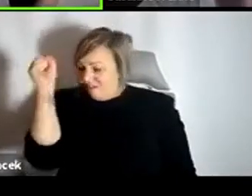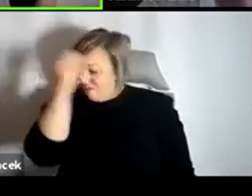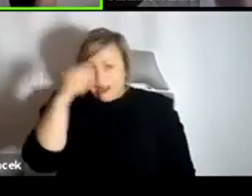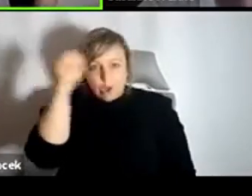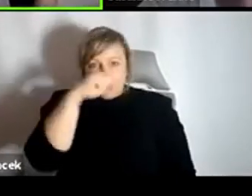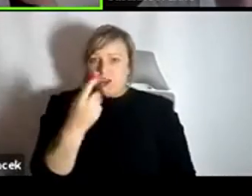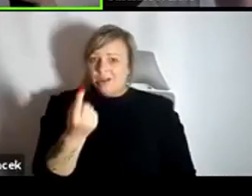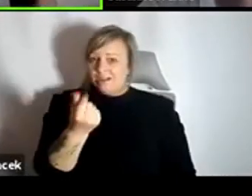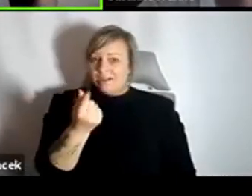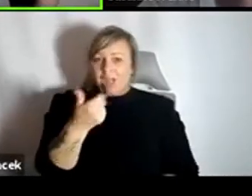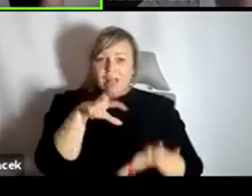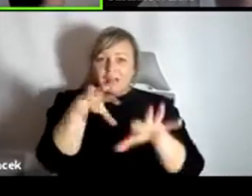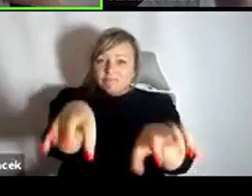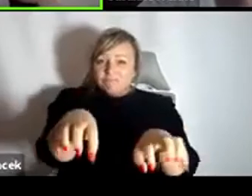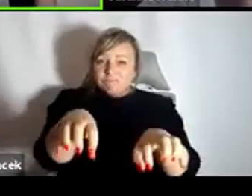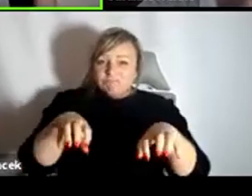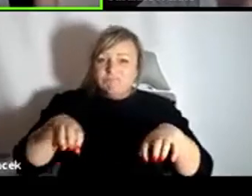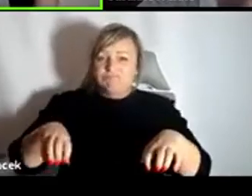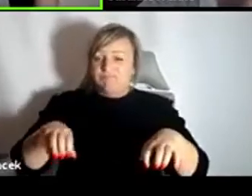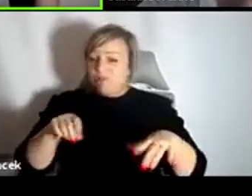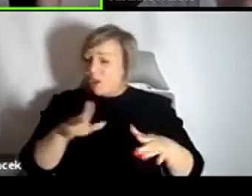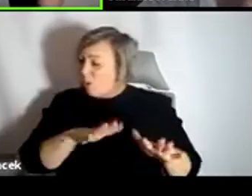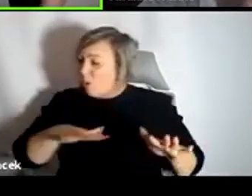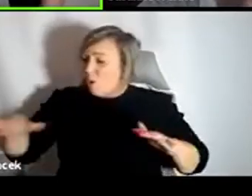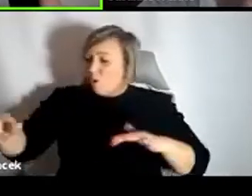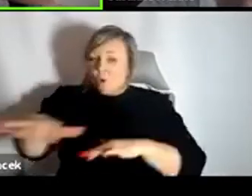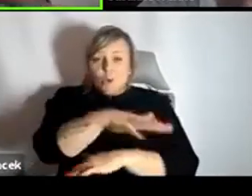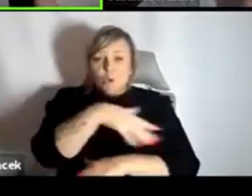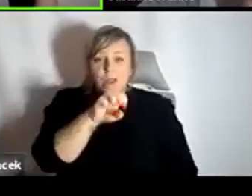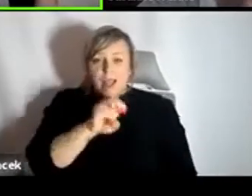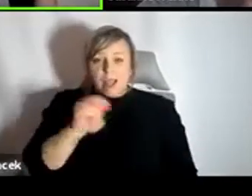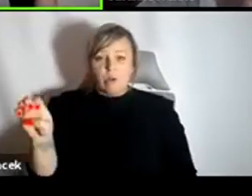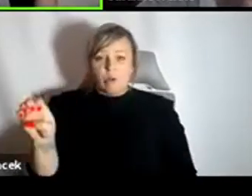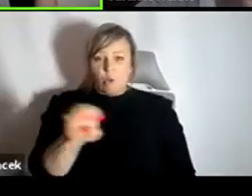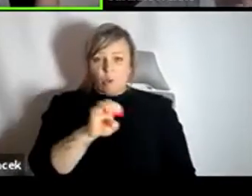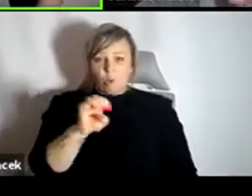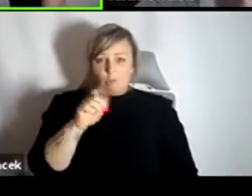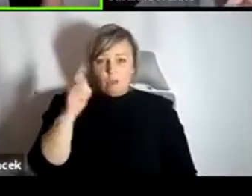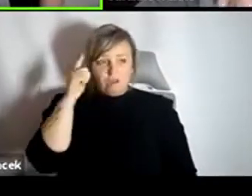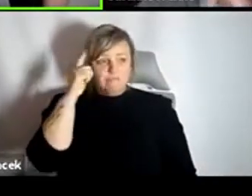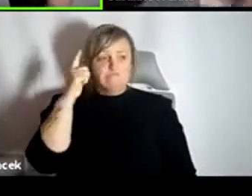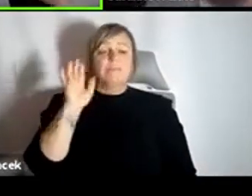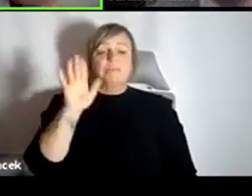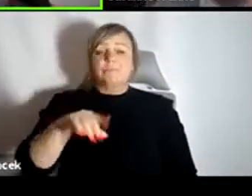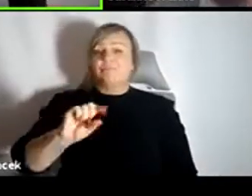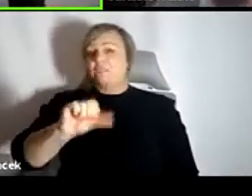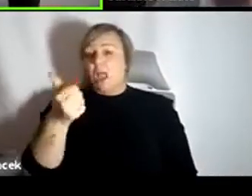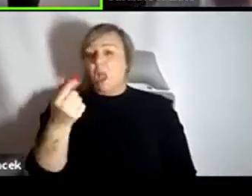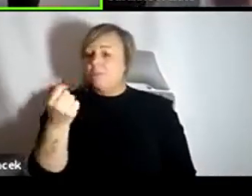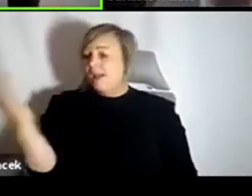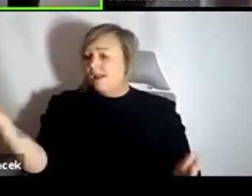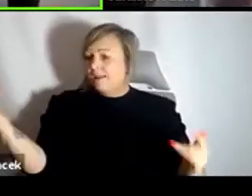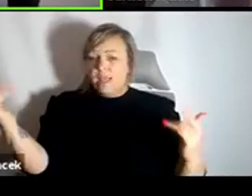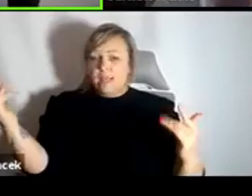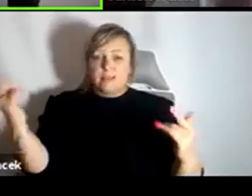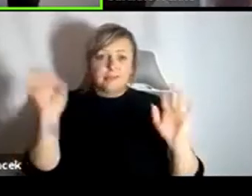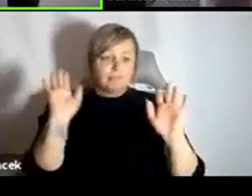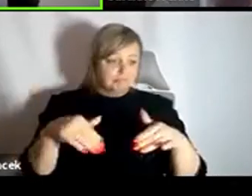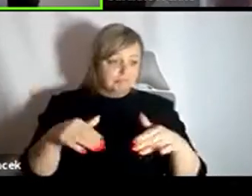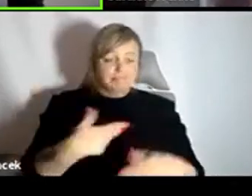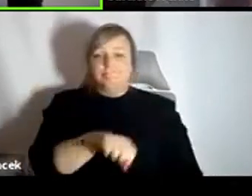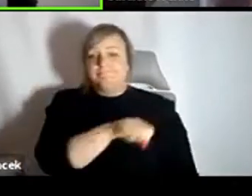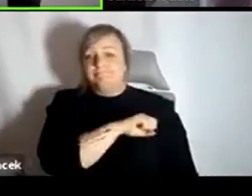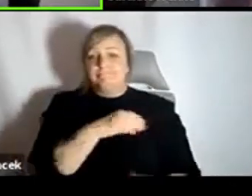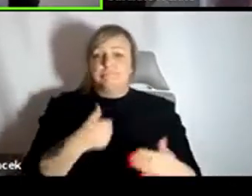auch zu sehen, wie da überall in Europa diese Denke sich etabliert, Hauptsache viel Geld und dann spielst du